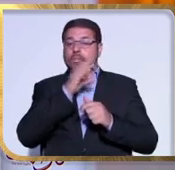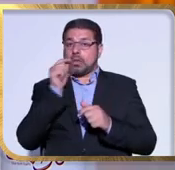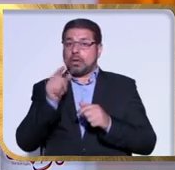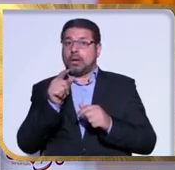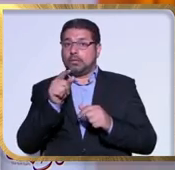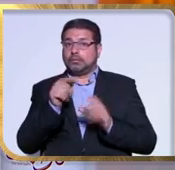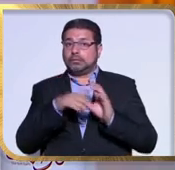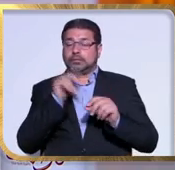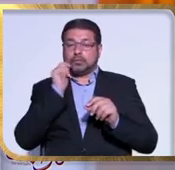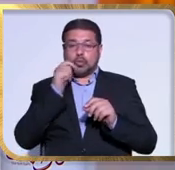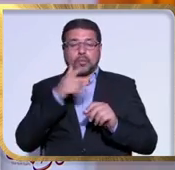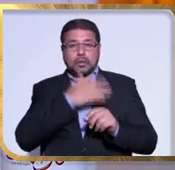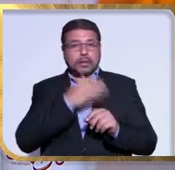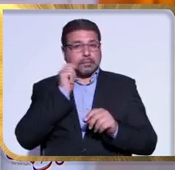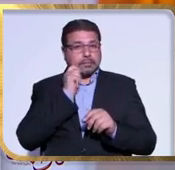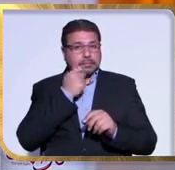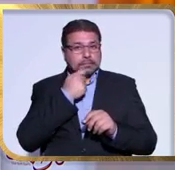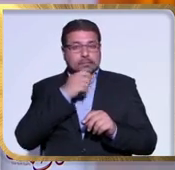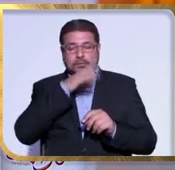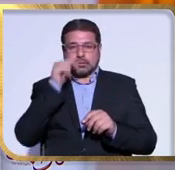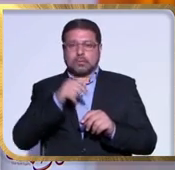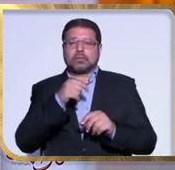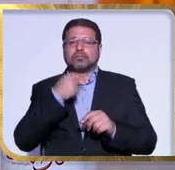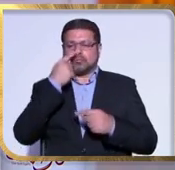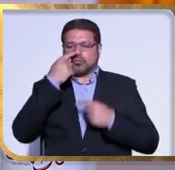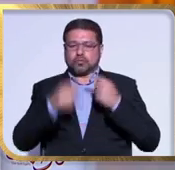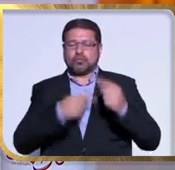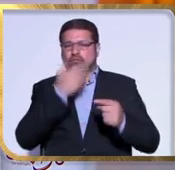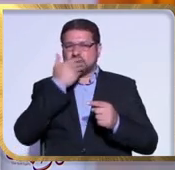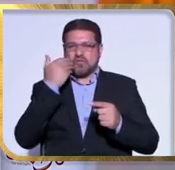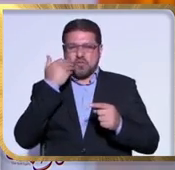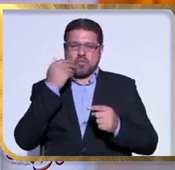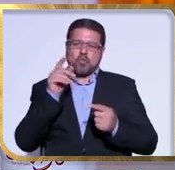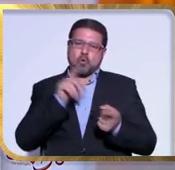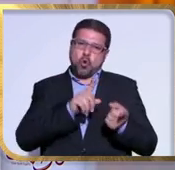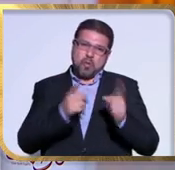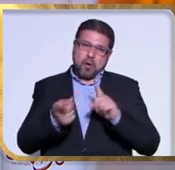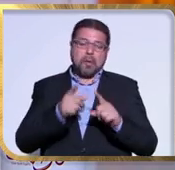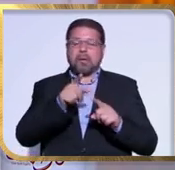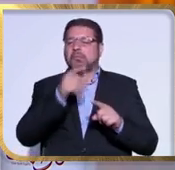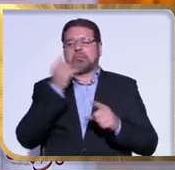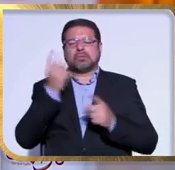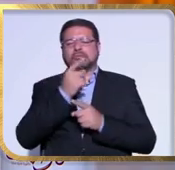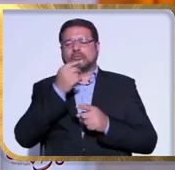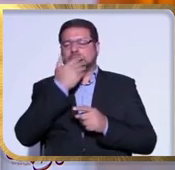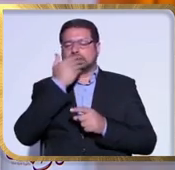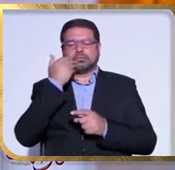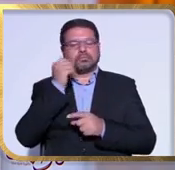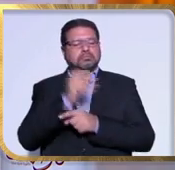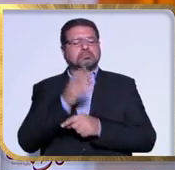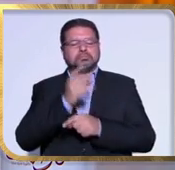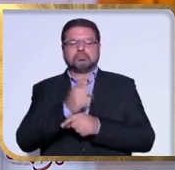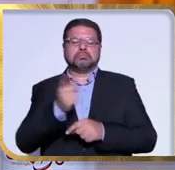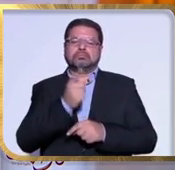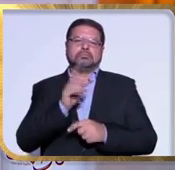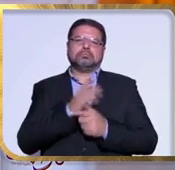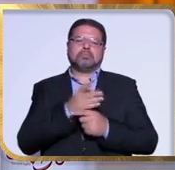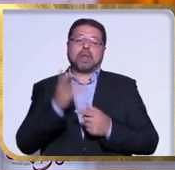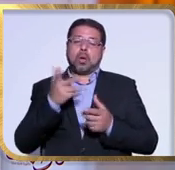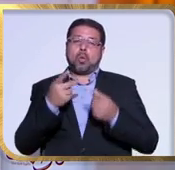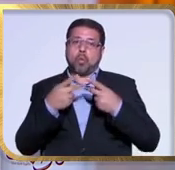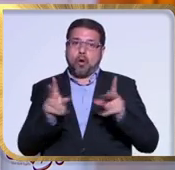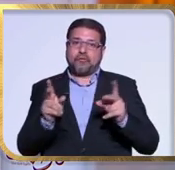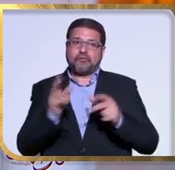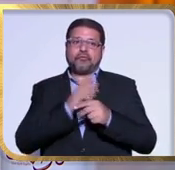هيخرج امتى من الكراهه لو انا كانت لي عاده في الصيام بصوم يوم وبف يوم بصوم يوم دي عتي او انه وافق